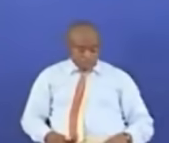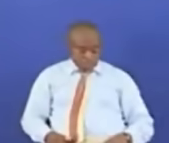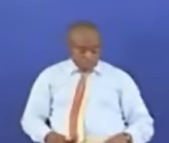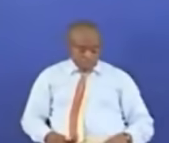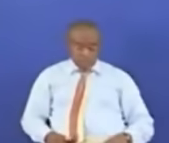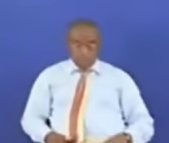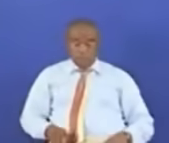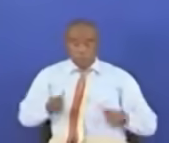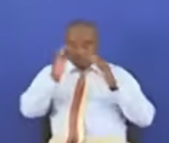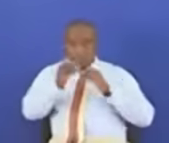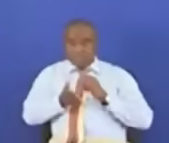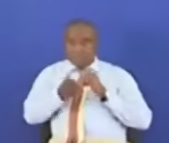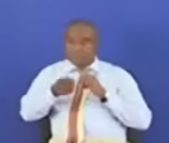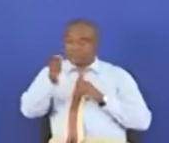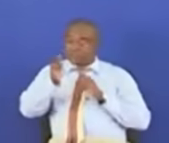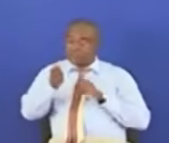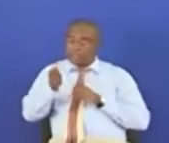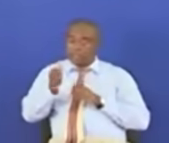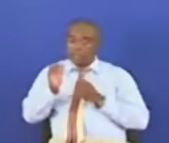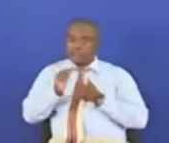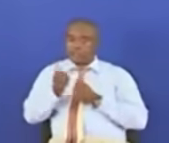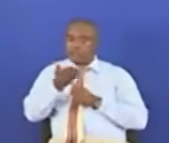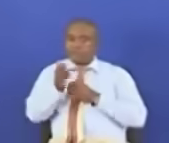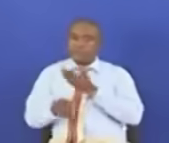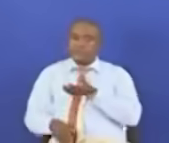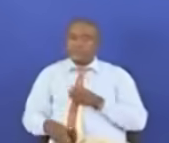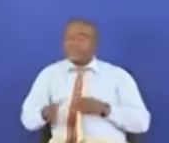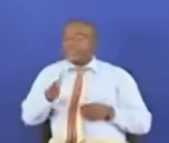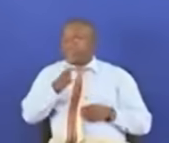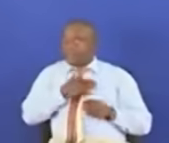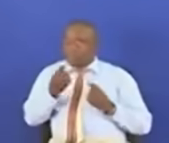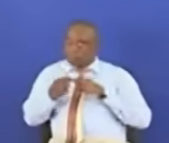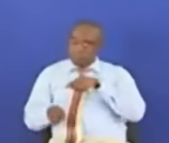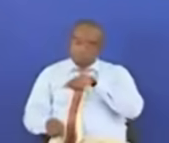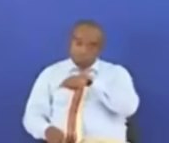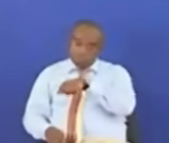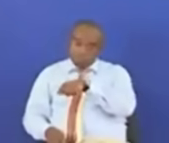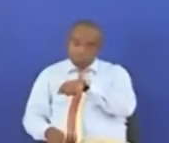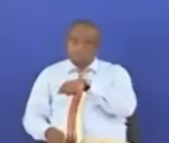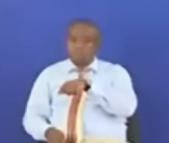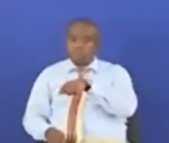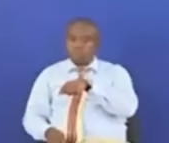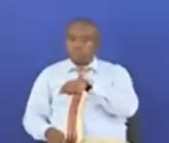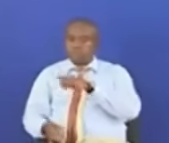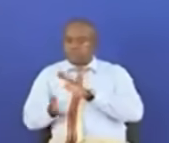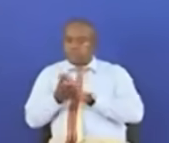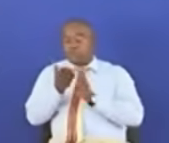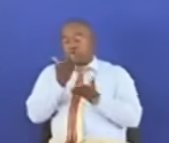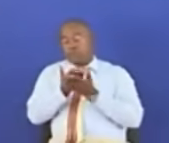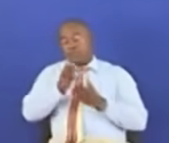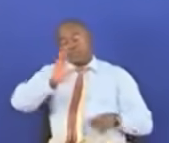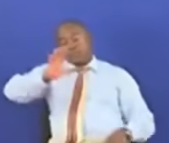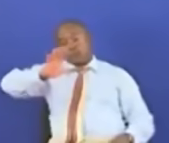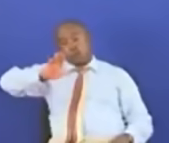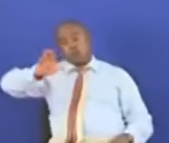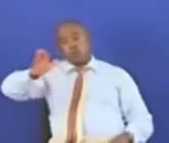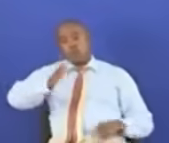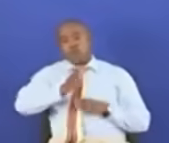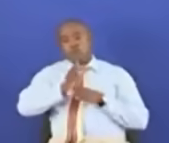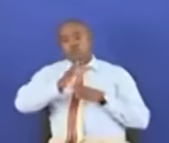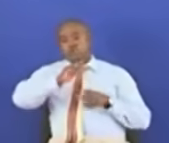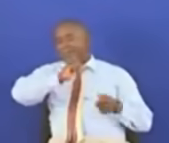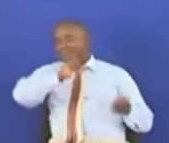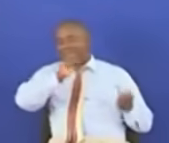Naibu Spika, jambo lingine ambalo ningependa kulileta hapa na kulipendekeza kwako ni marekebisho